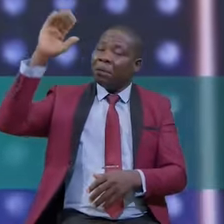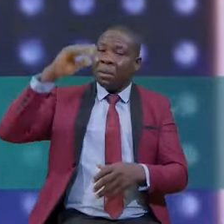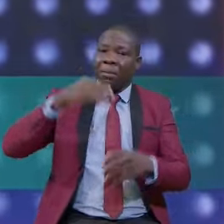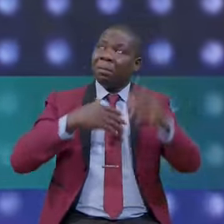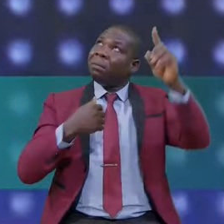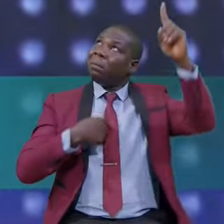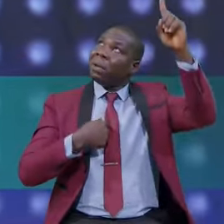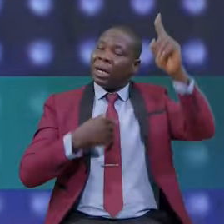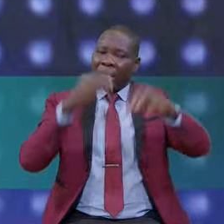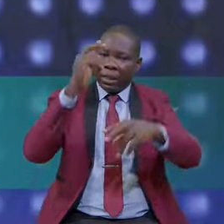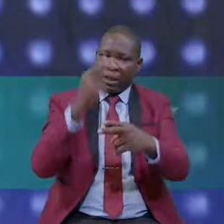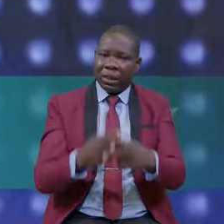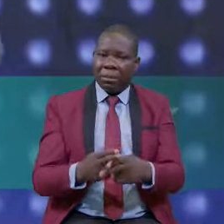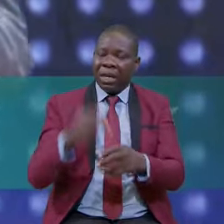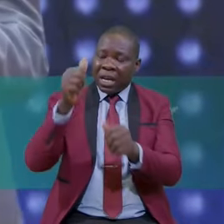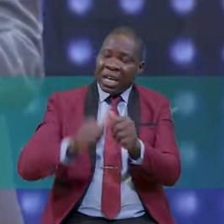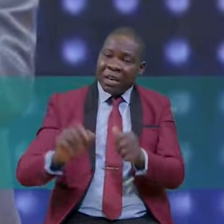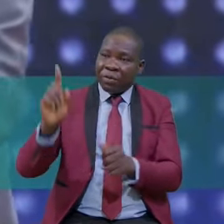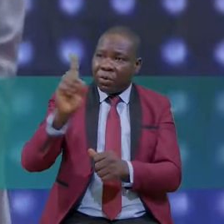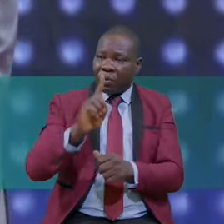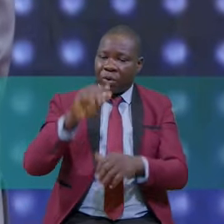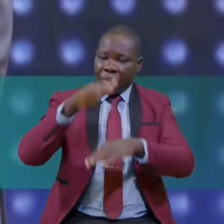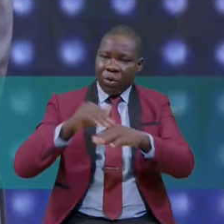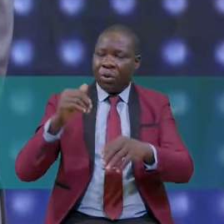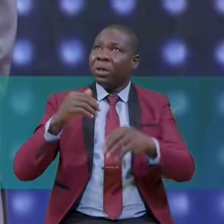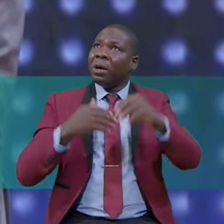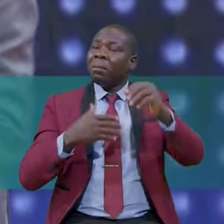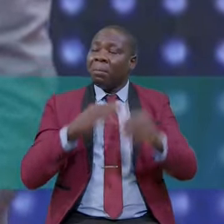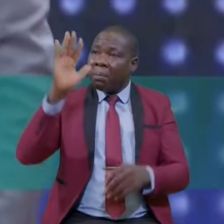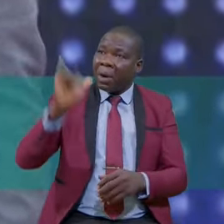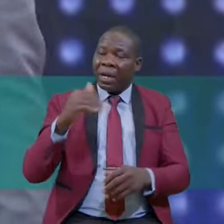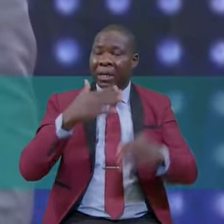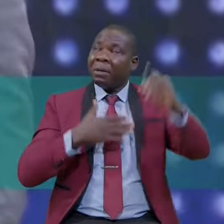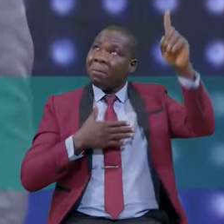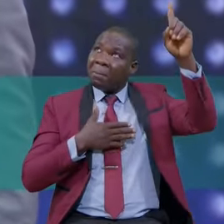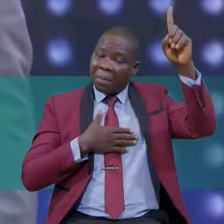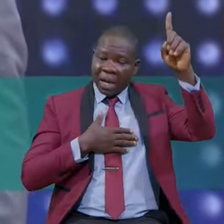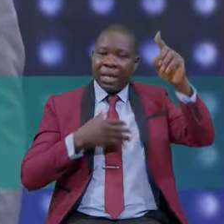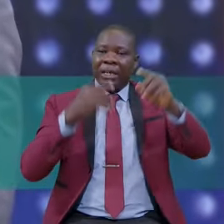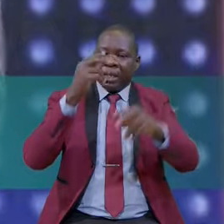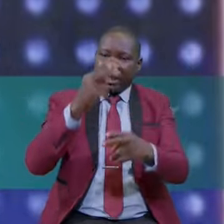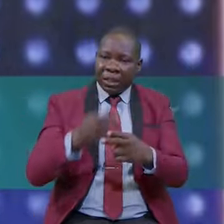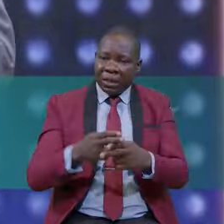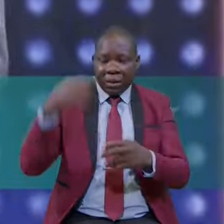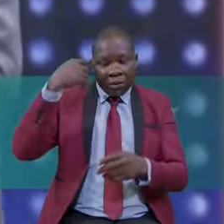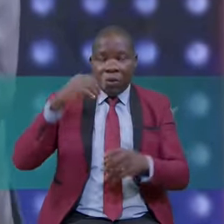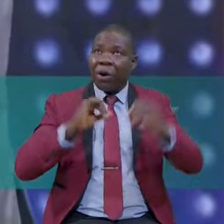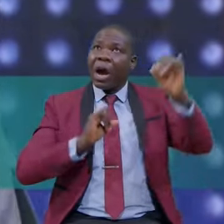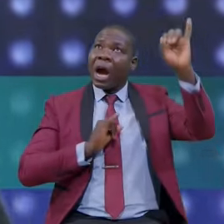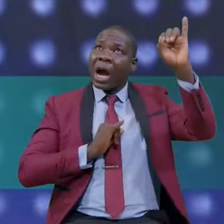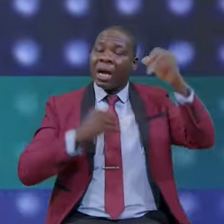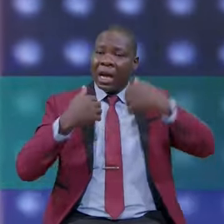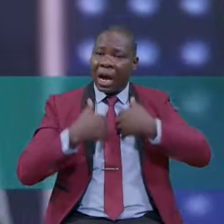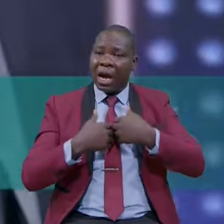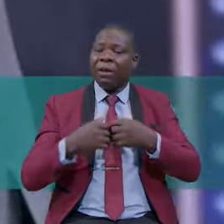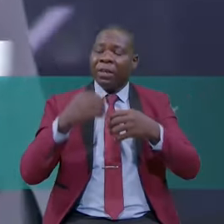s'appellent de mon nom et que j'ai créé pour ma gloire. For my glory, he has not created you